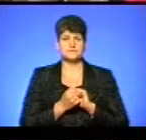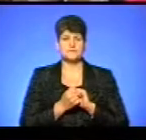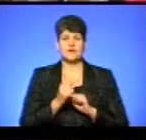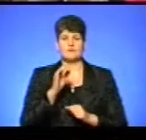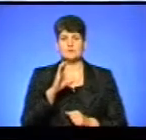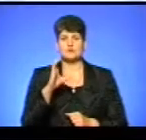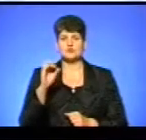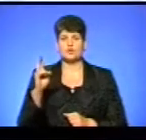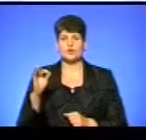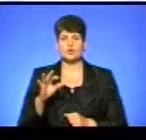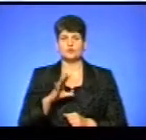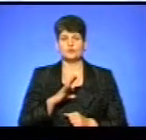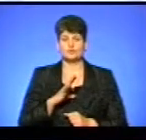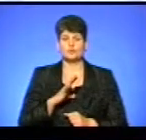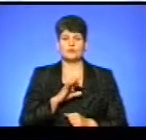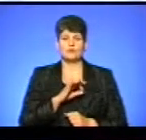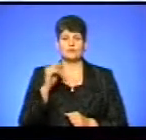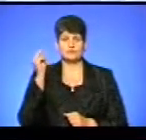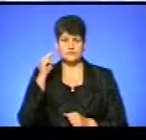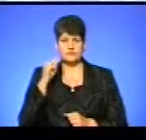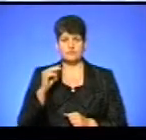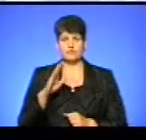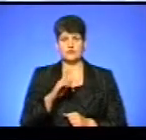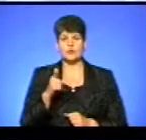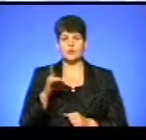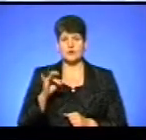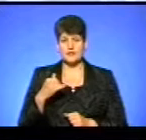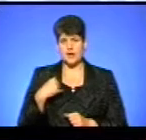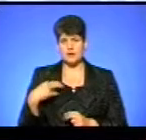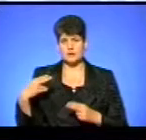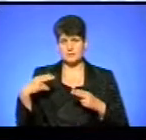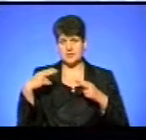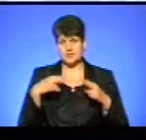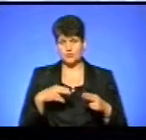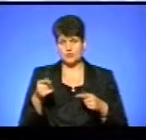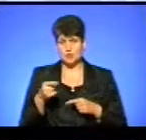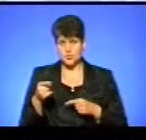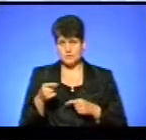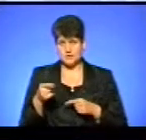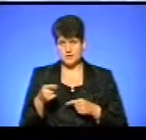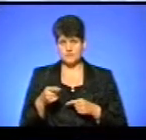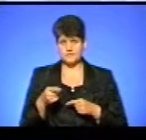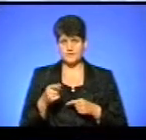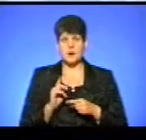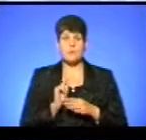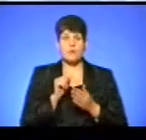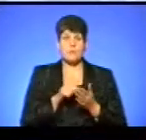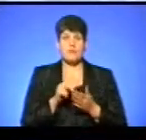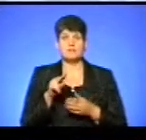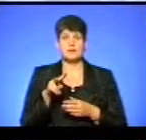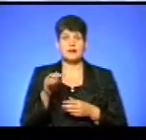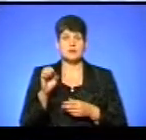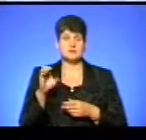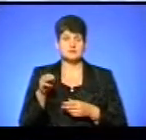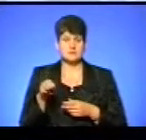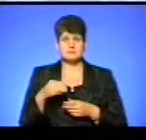Володимир Сокирко був вихованцем Віктора Гурняка в Пласті. Я був, як приїхав в Тернопіль, я попав в Пласт. І